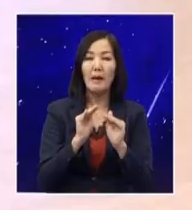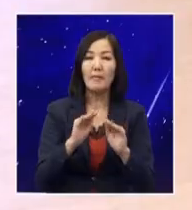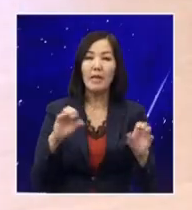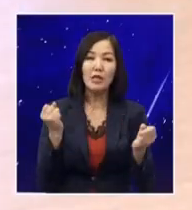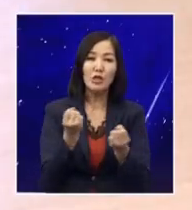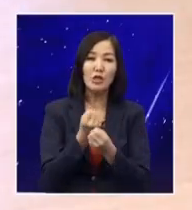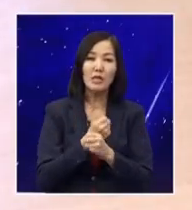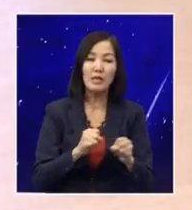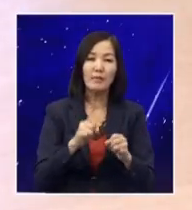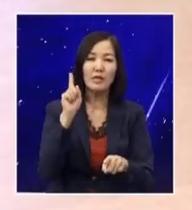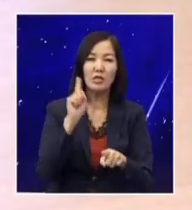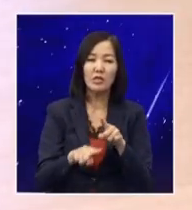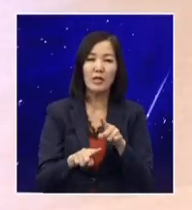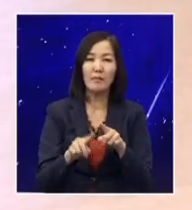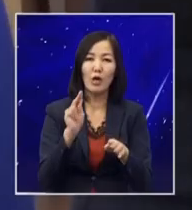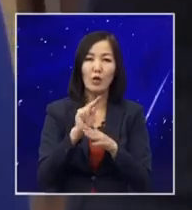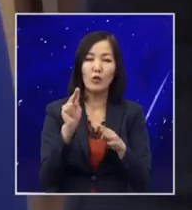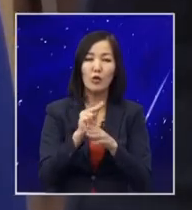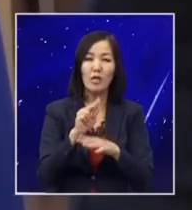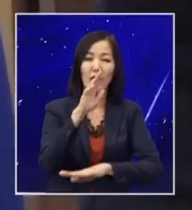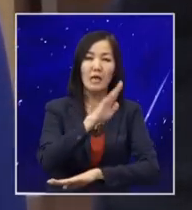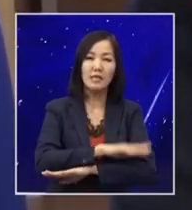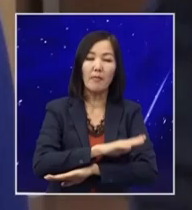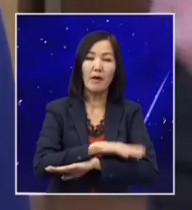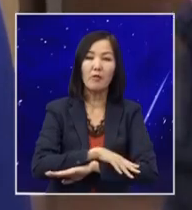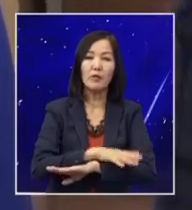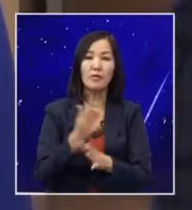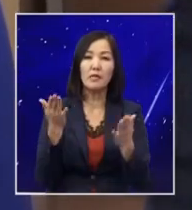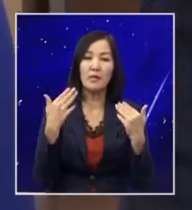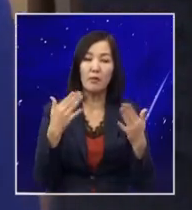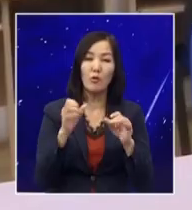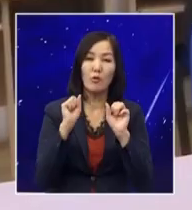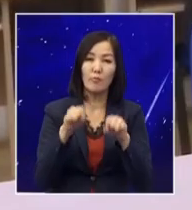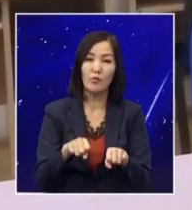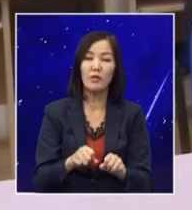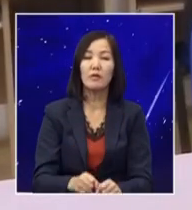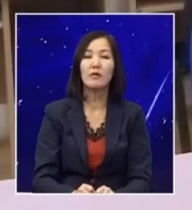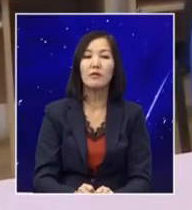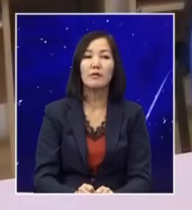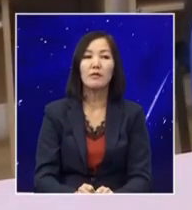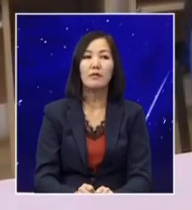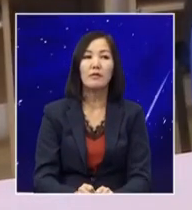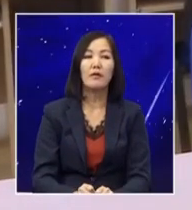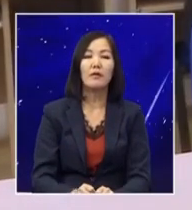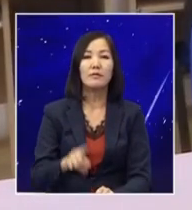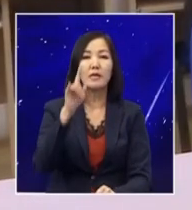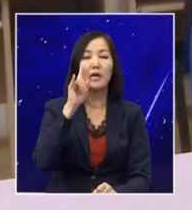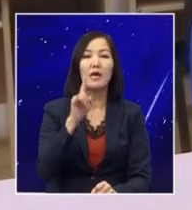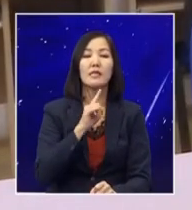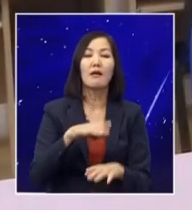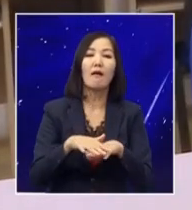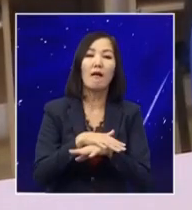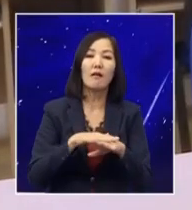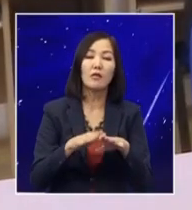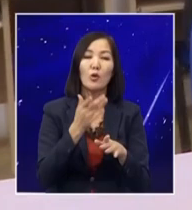жылдамдық пен қағылездікке икемдейді. Әрі сабақ арасында ой сергітуге мүмкіндік дейді. Жалпы бұл қазақ халқының ұлттық ойындарының